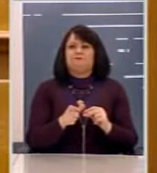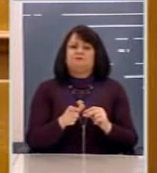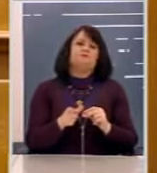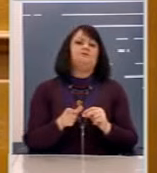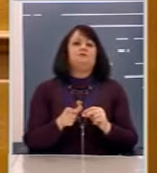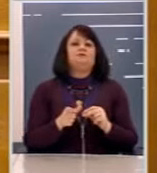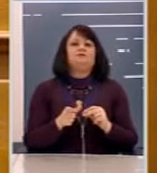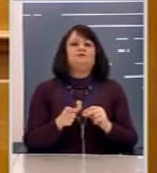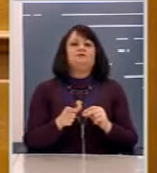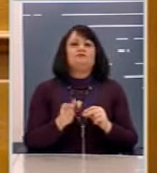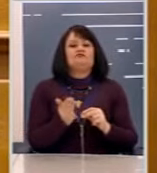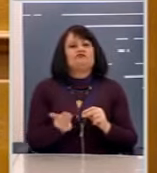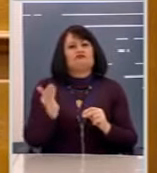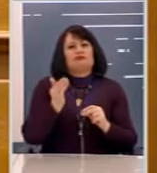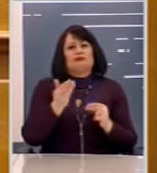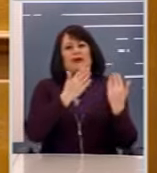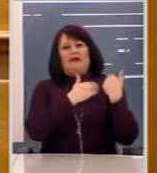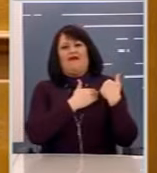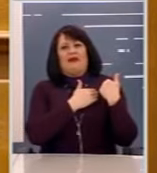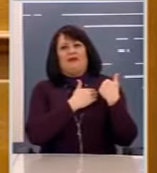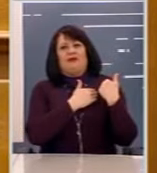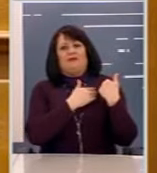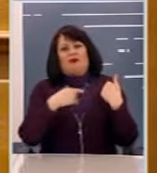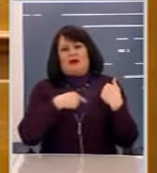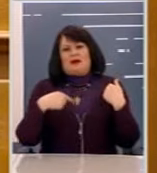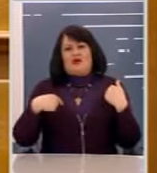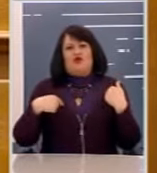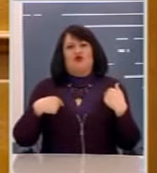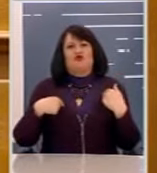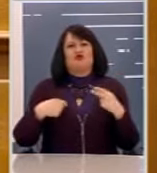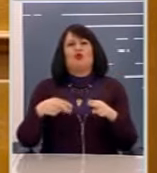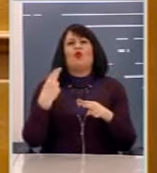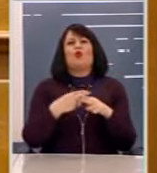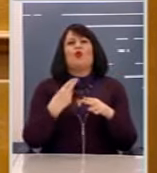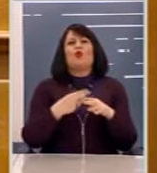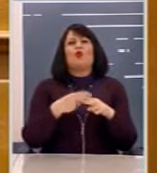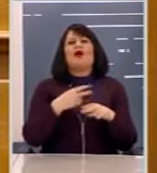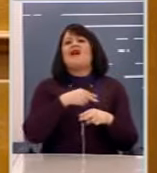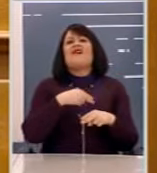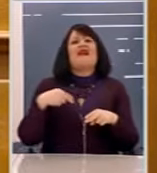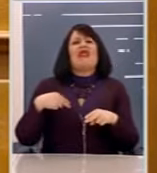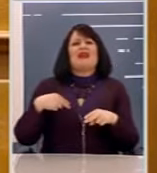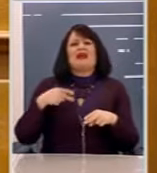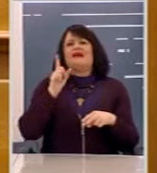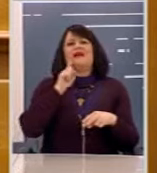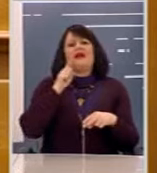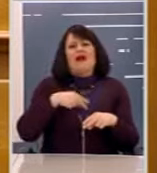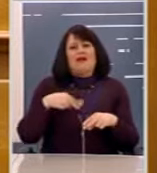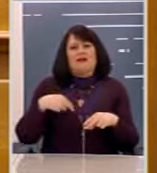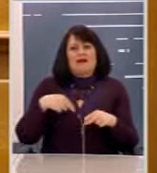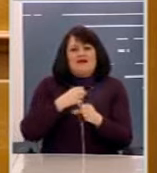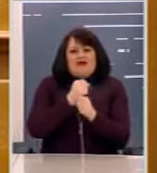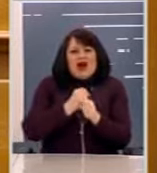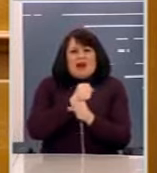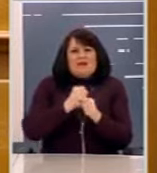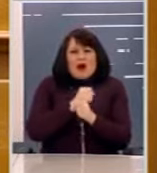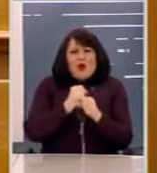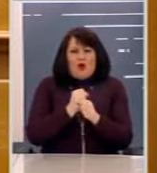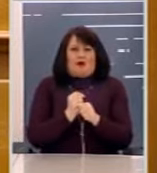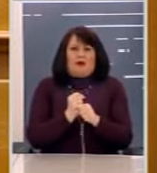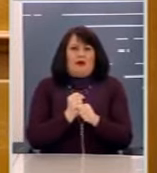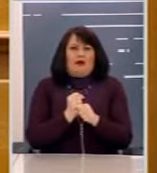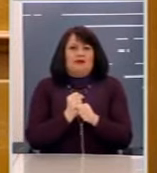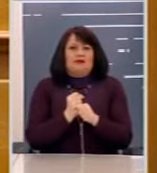στο τιμόνι του είναι μία εξαιρετική καθηγήτρια φαρμακολογίας που δεν έχει τολμήσει